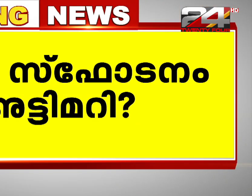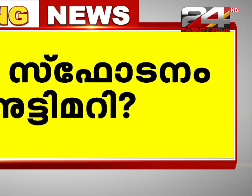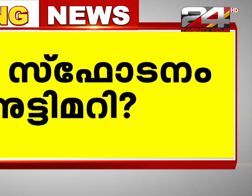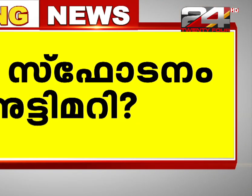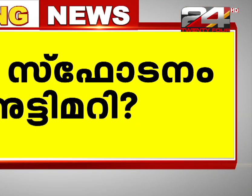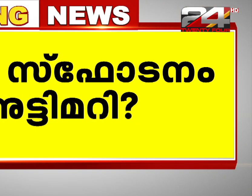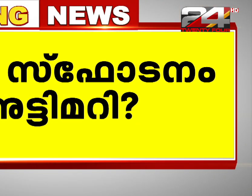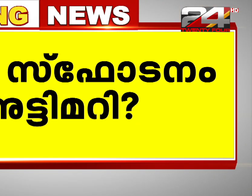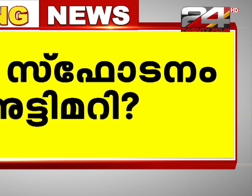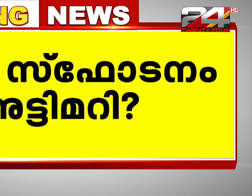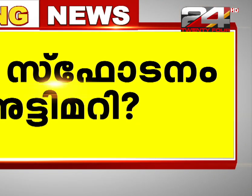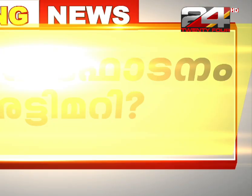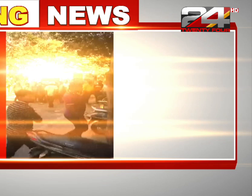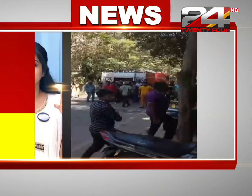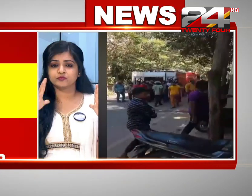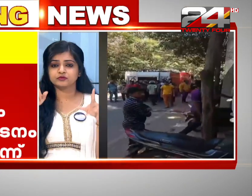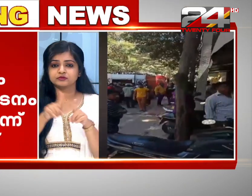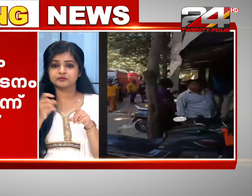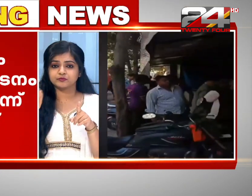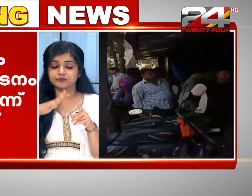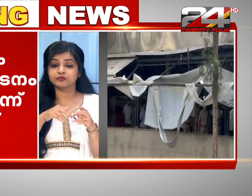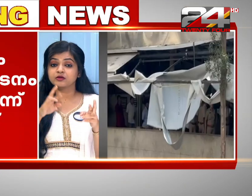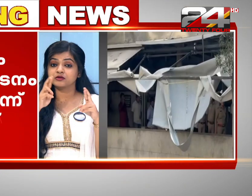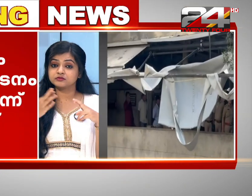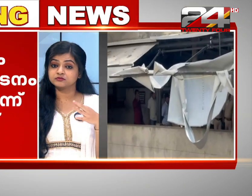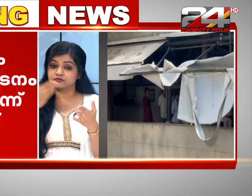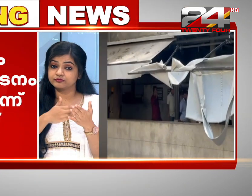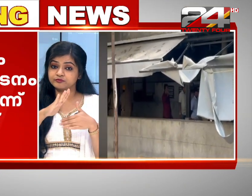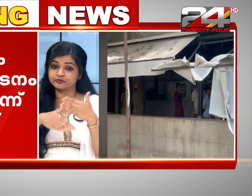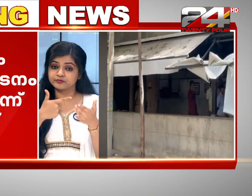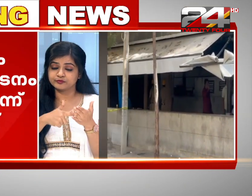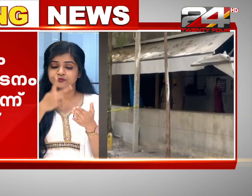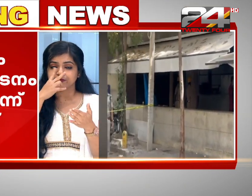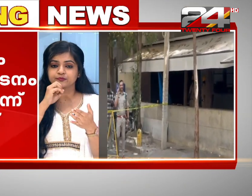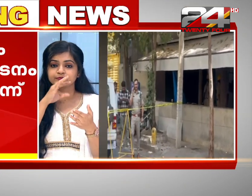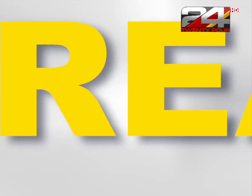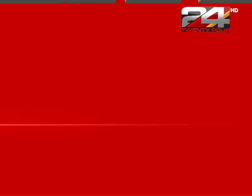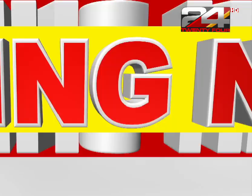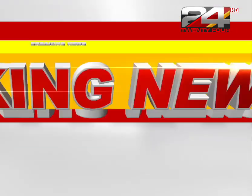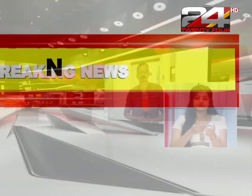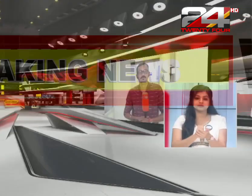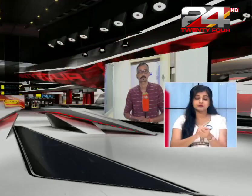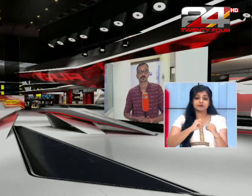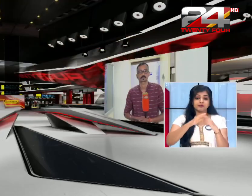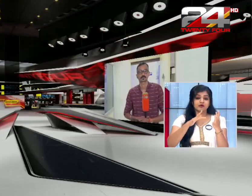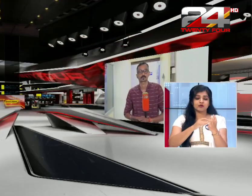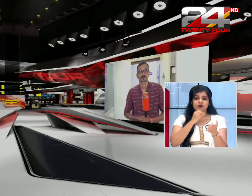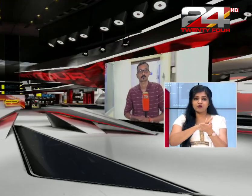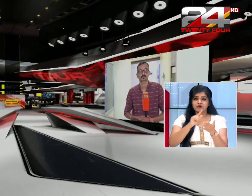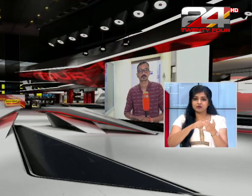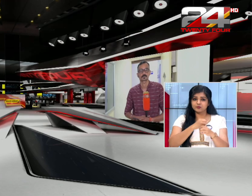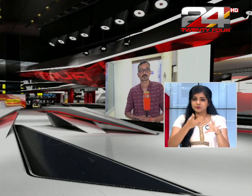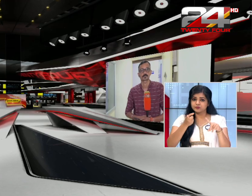വരട്ടെ, ഫോറൻസിക്കിന്റെ റിപ്പോർട്ട് വരട്ടെ, അതിനുശേഷം മാത്രമേ ഇത്തരം കാര്യങ്ങൾ പറയാൻ സാധിക്കൂ എന്നാണ്. പ്രവിത, ബംഗളൂരുവിലെ ഹോട്ടലിൽ നടന്നത്